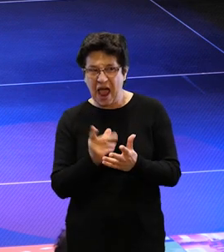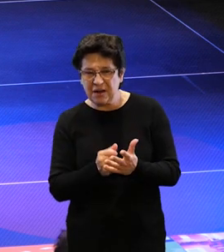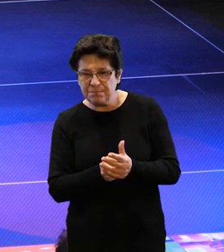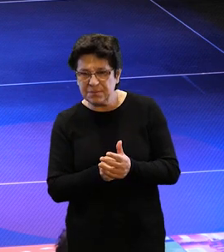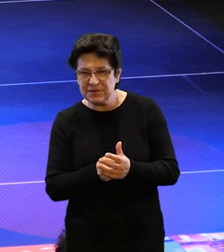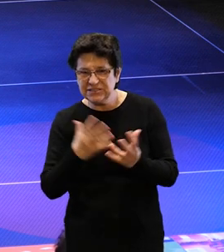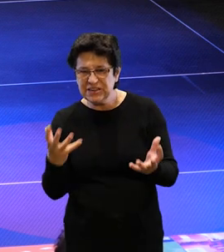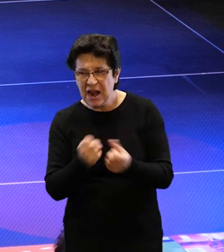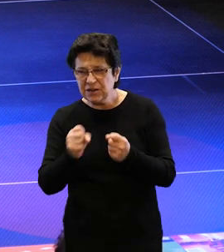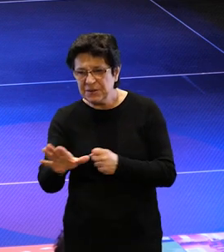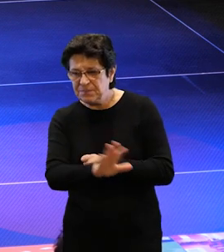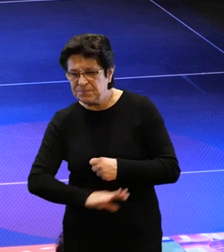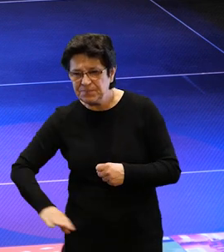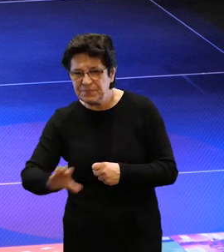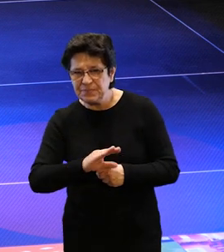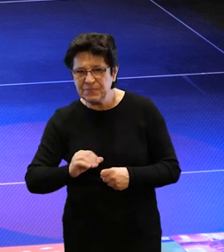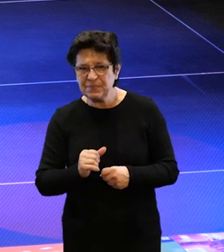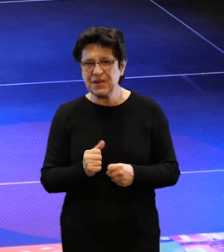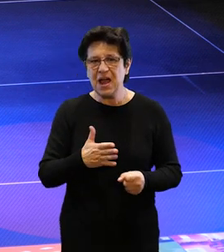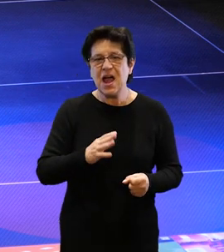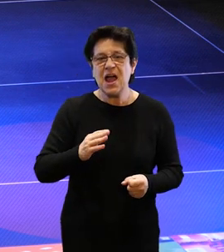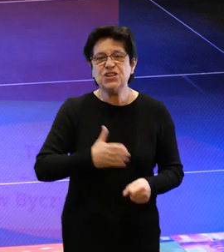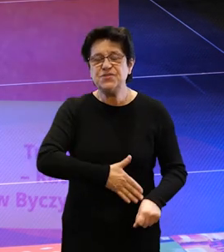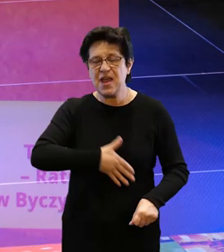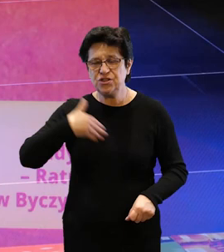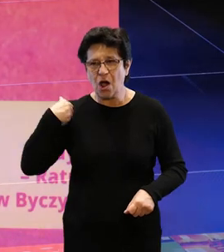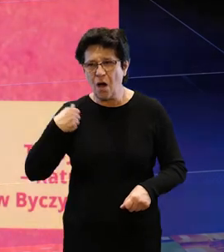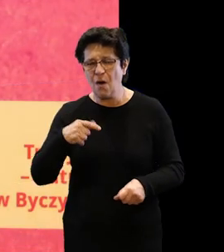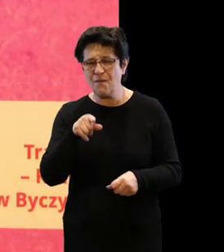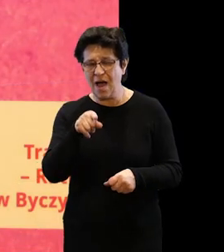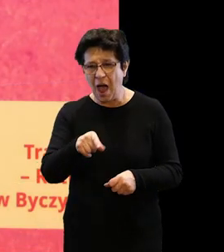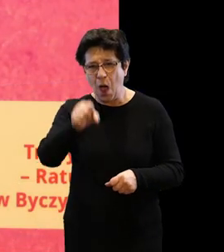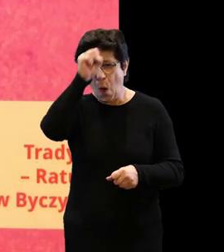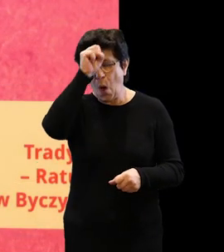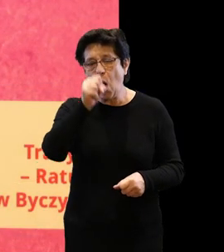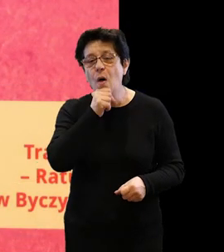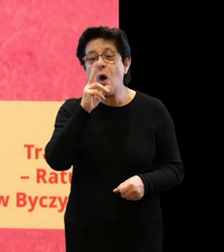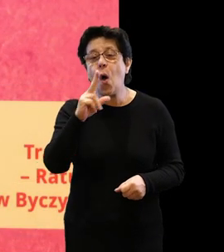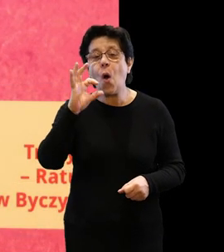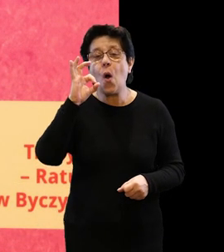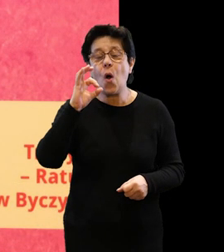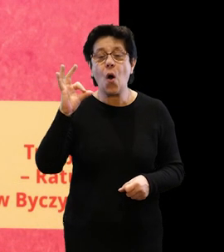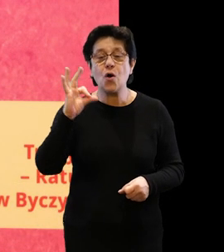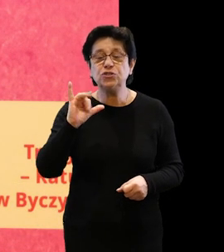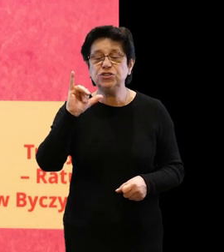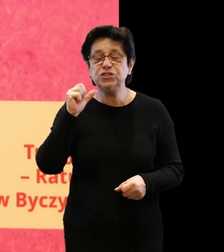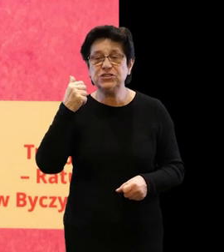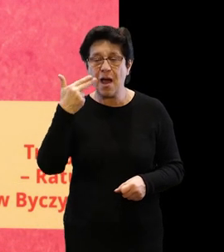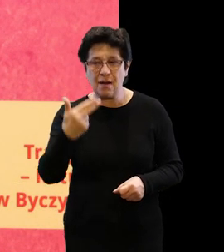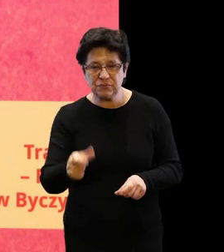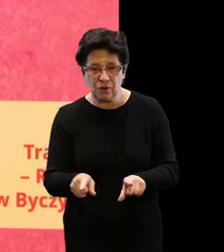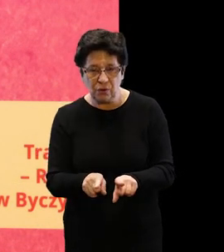muzeum archeologicznego w Poznaniu później trafił do Kościana gdzie też nie mieli ani koncepcji ani pieniędzy